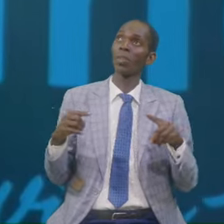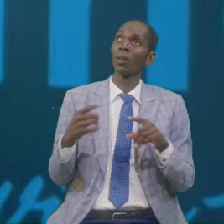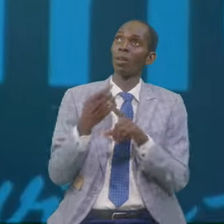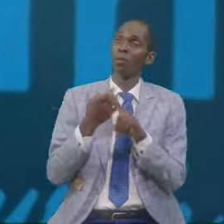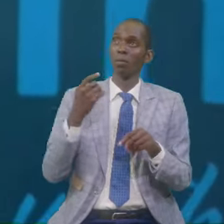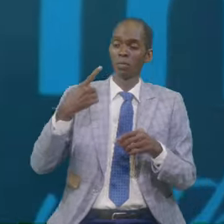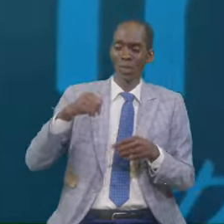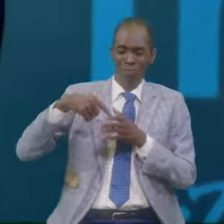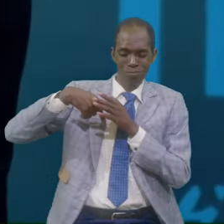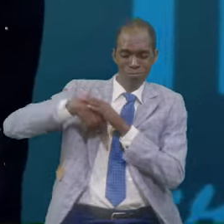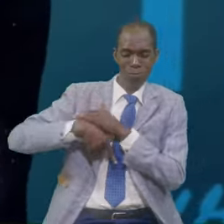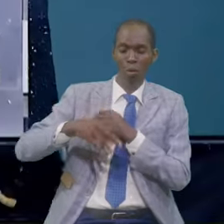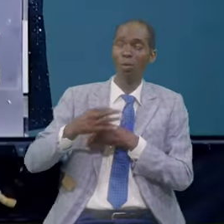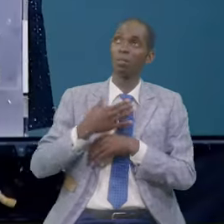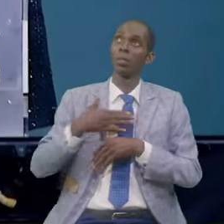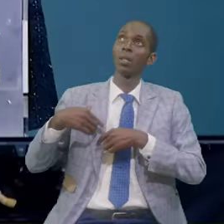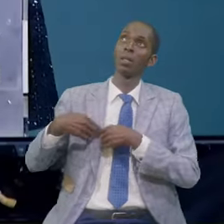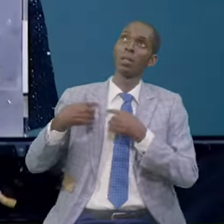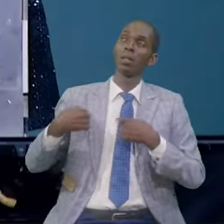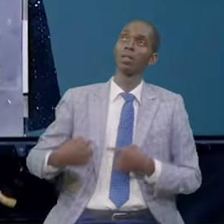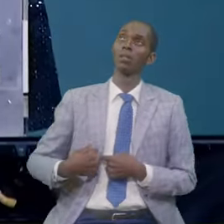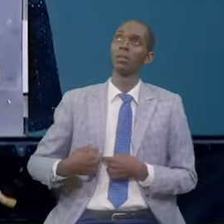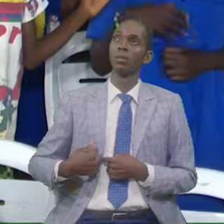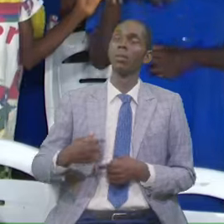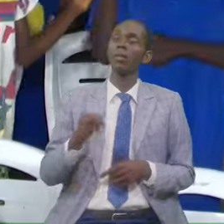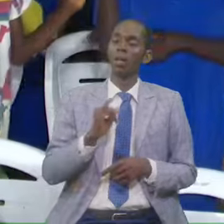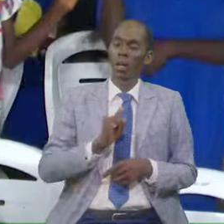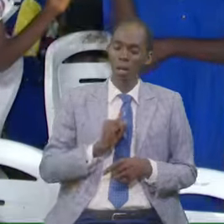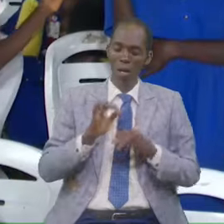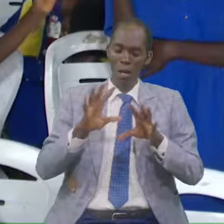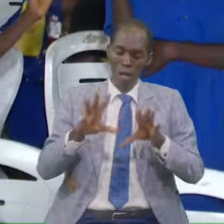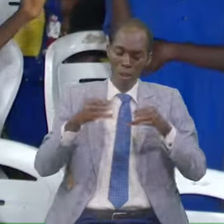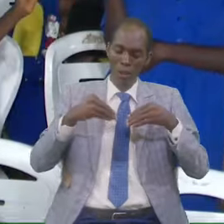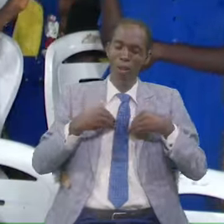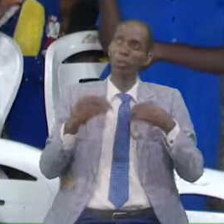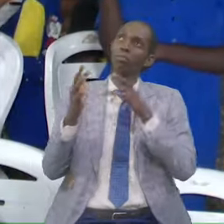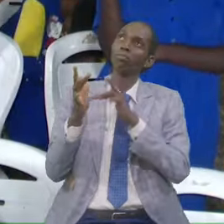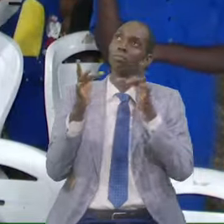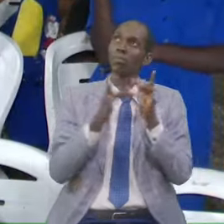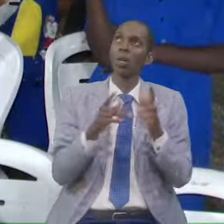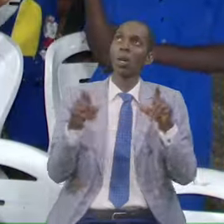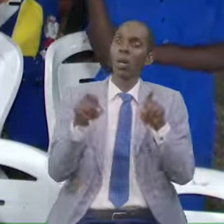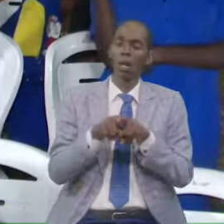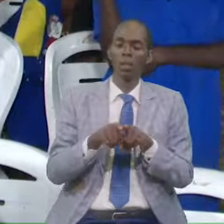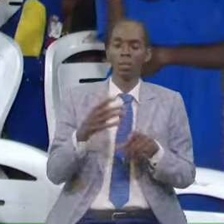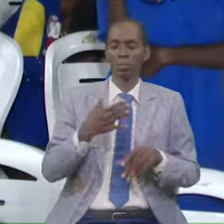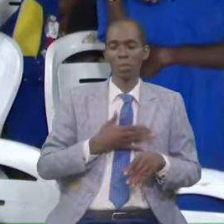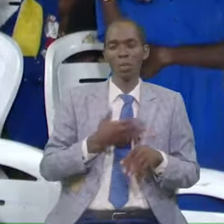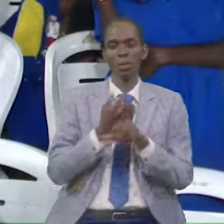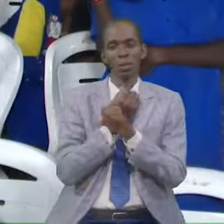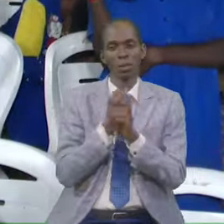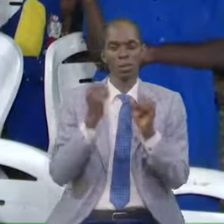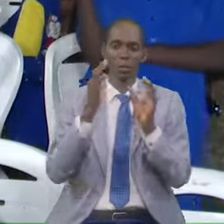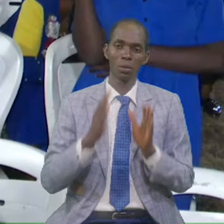నా హృదయాంతర్భాగములో నుండి, I accept Jesus Christ as my savior. యేసు క్రీస్తును నా